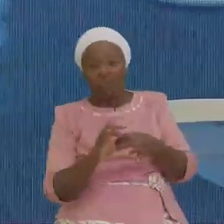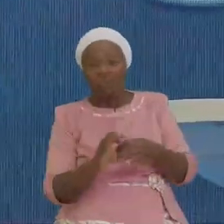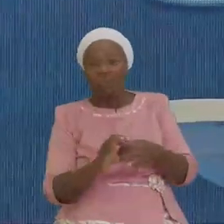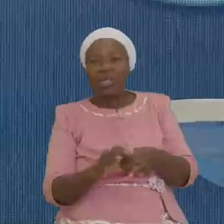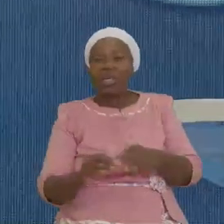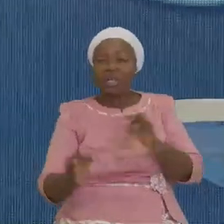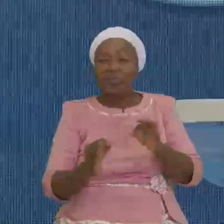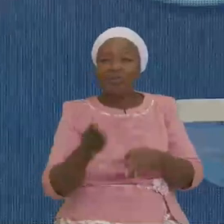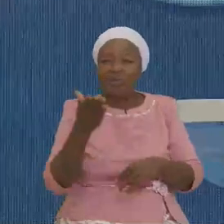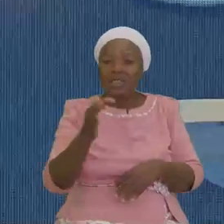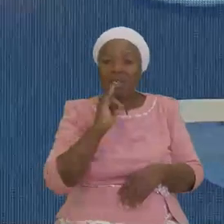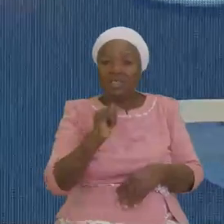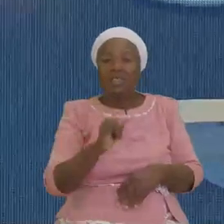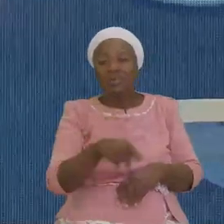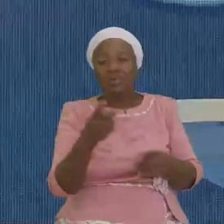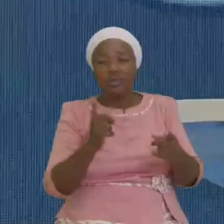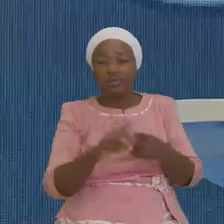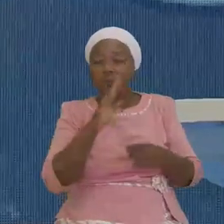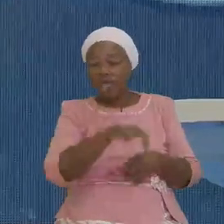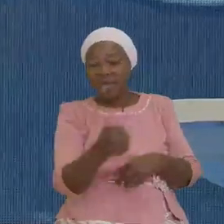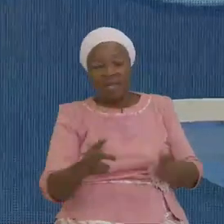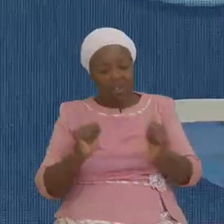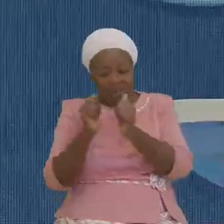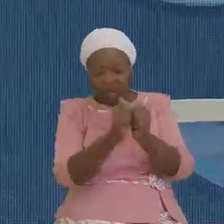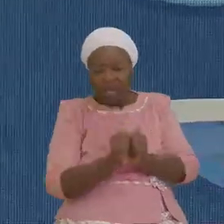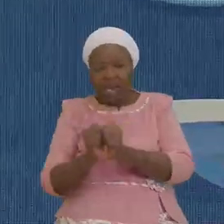Donc, s'il y aura une réconciliation,